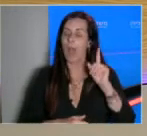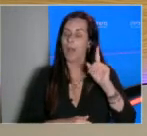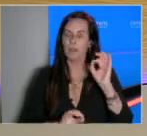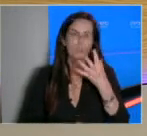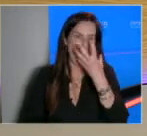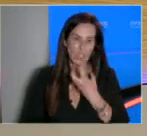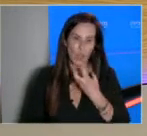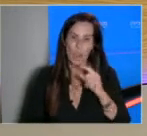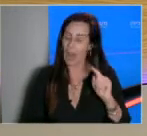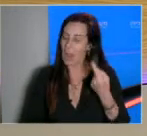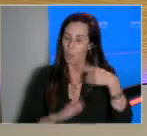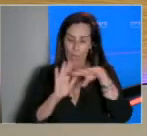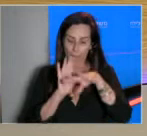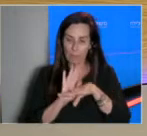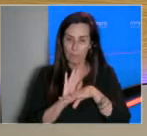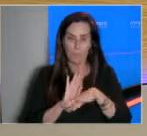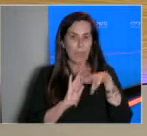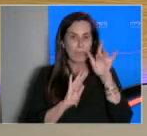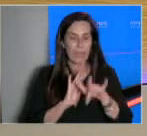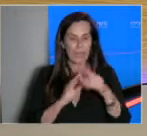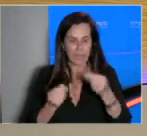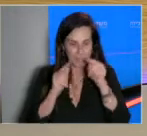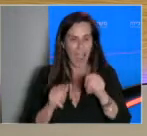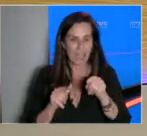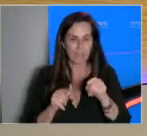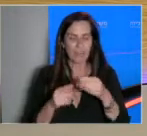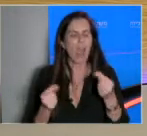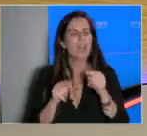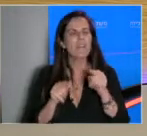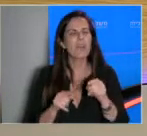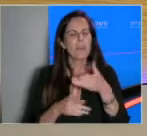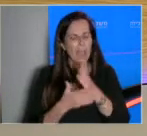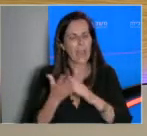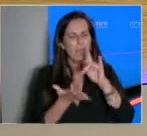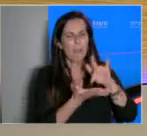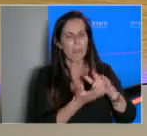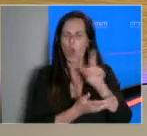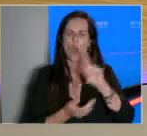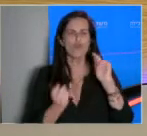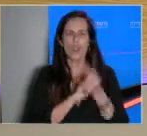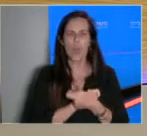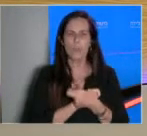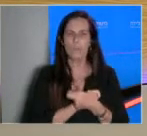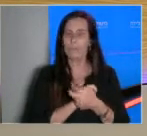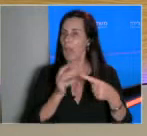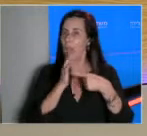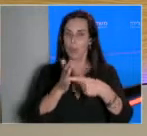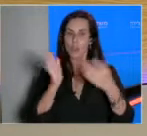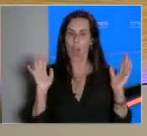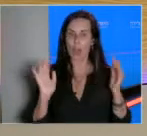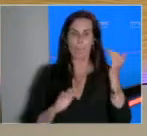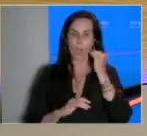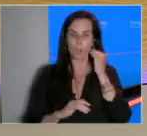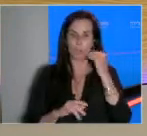למרבה הצער, למרות החקיקה נגד הפרקטיקה הזו, הדברים בחלק מהמקומות לא השתנו. למשל,